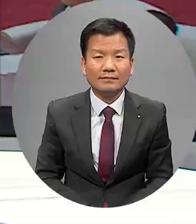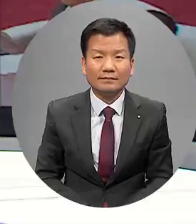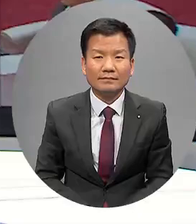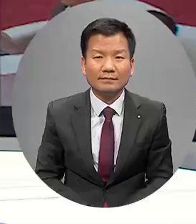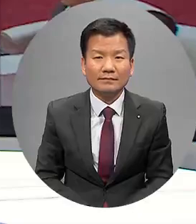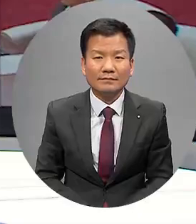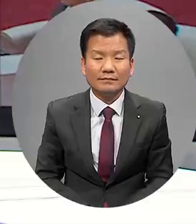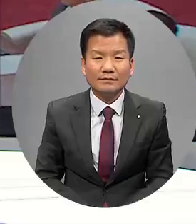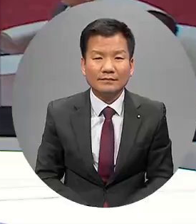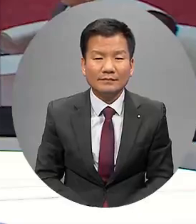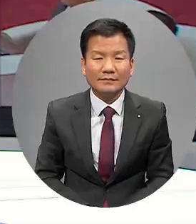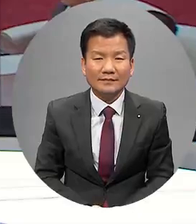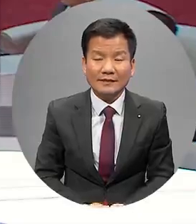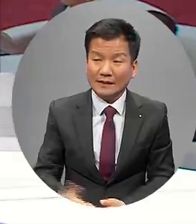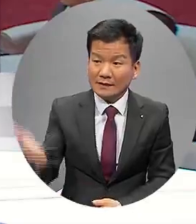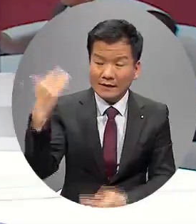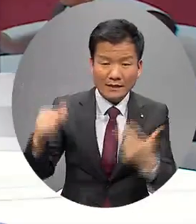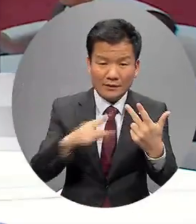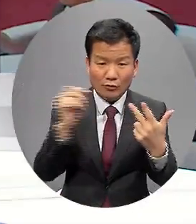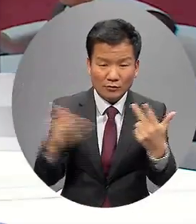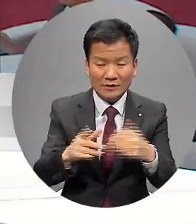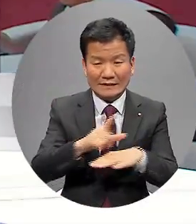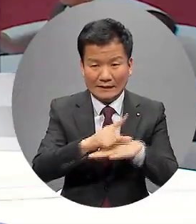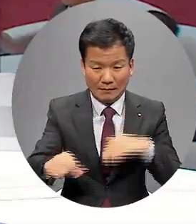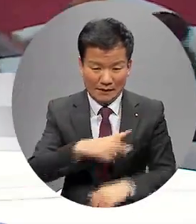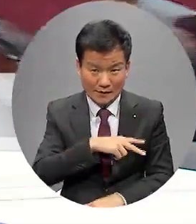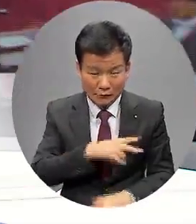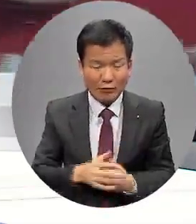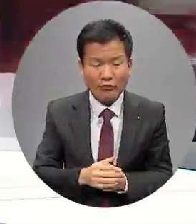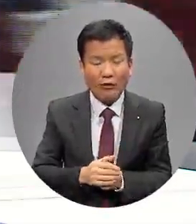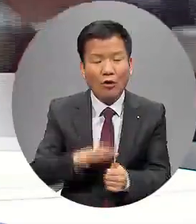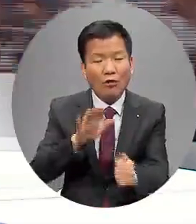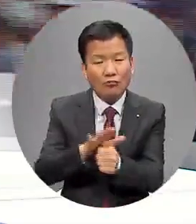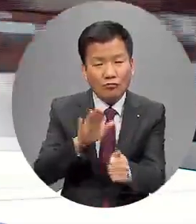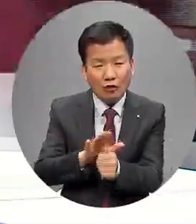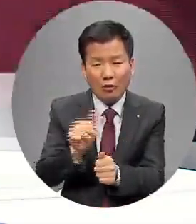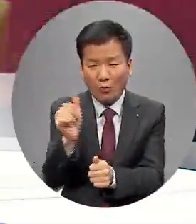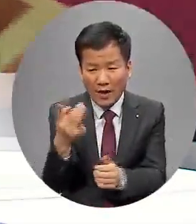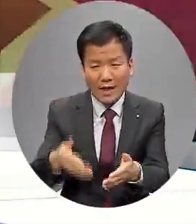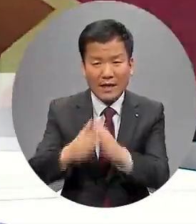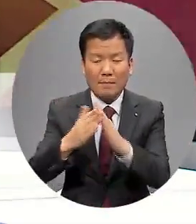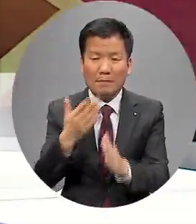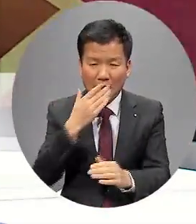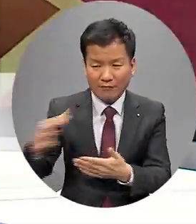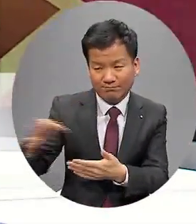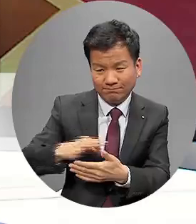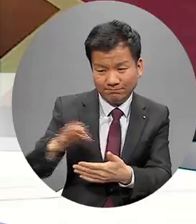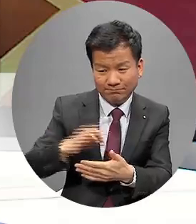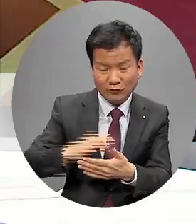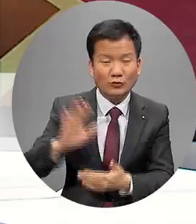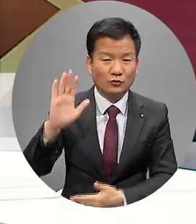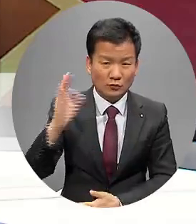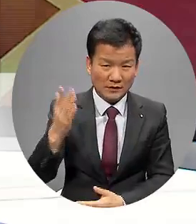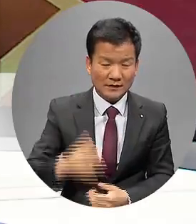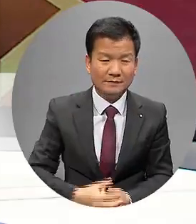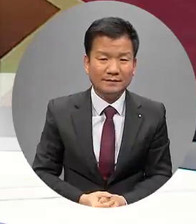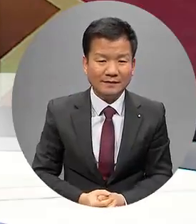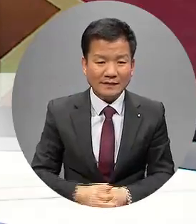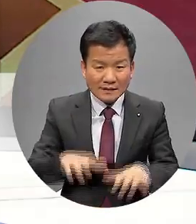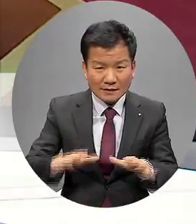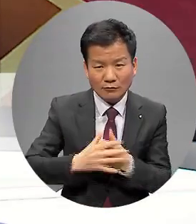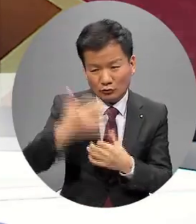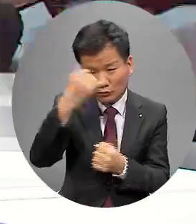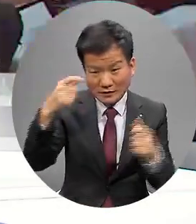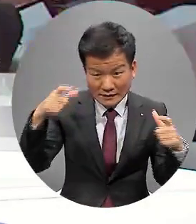기소했습니다 지난 7월부터 지방 의원들도 후원회를 만들고 후원금도 받을 수 있게 됐습니다 아직